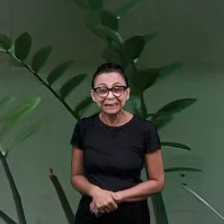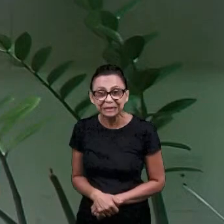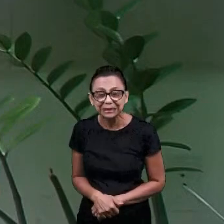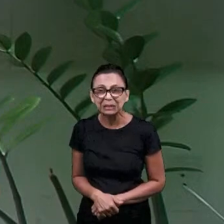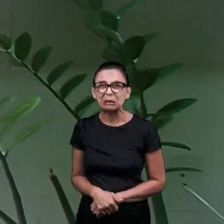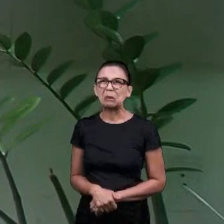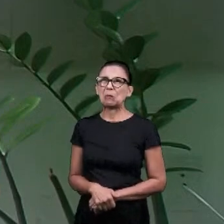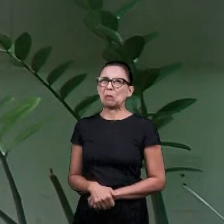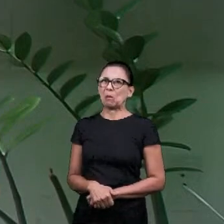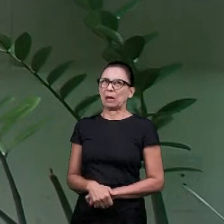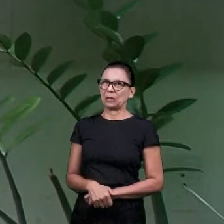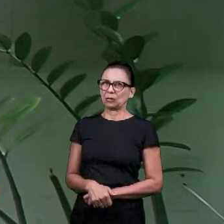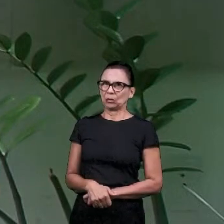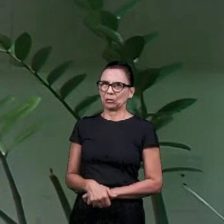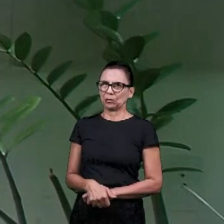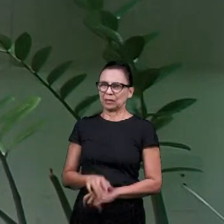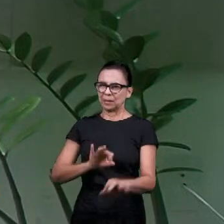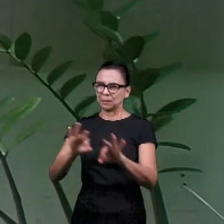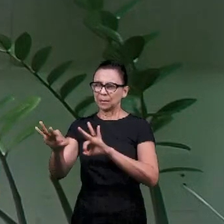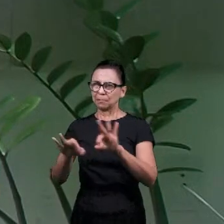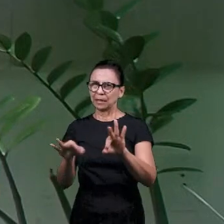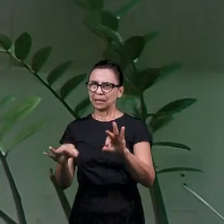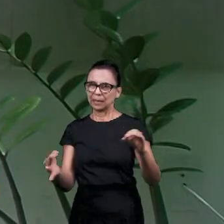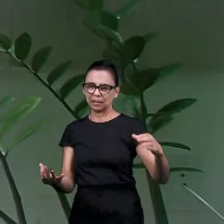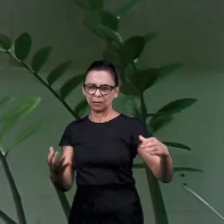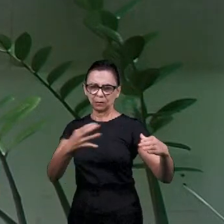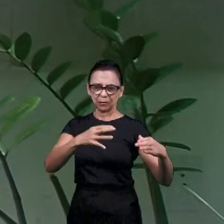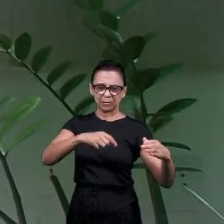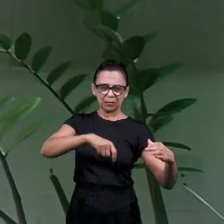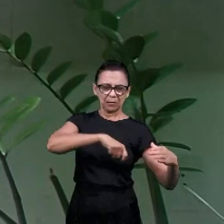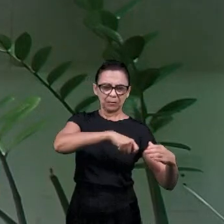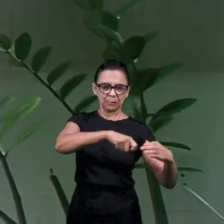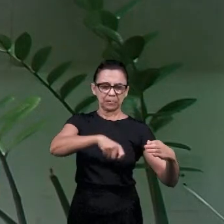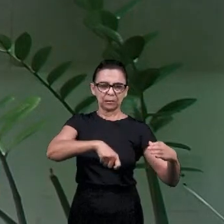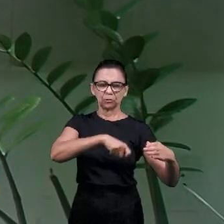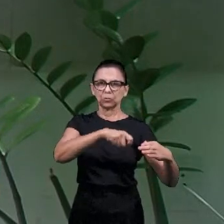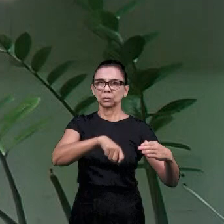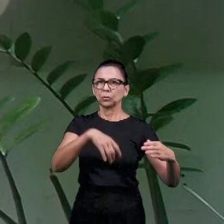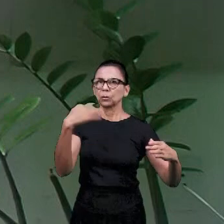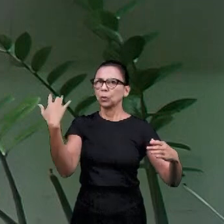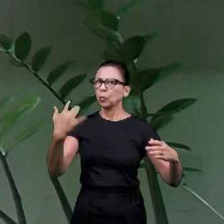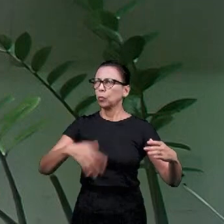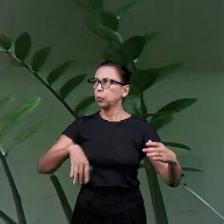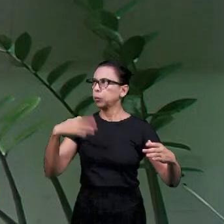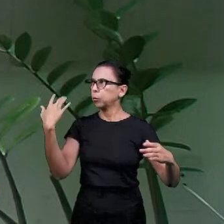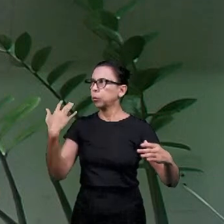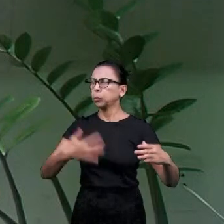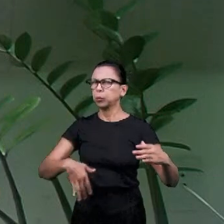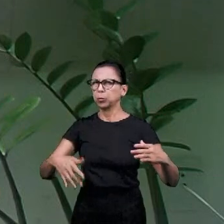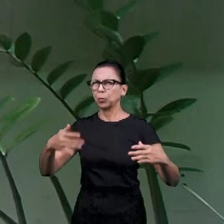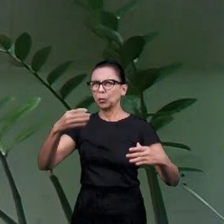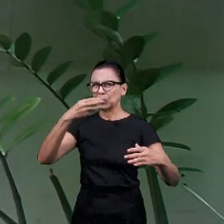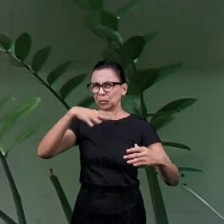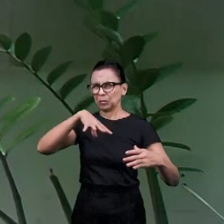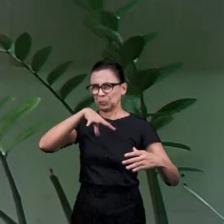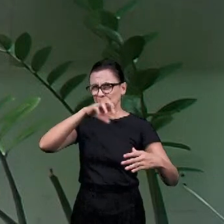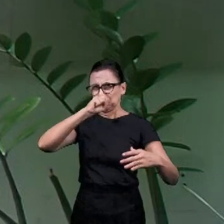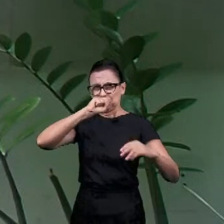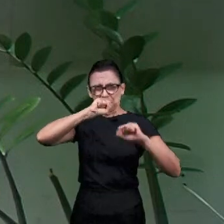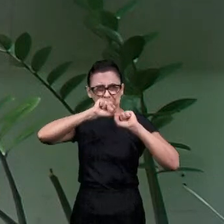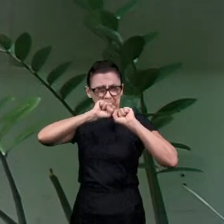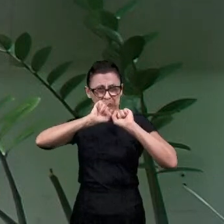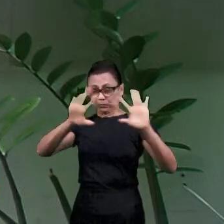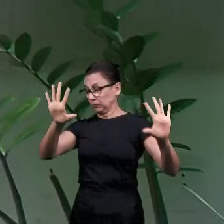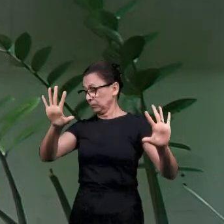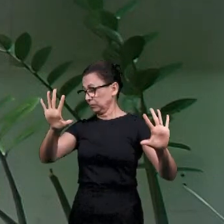met dans le frigidaire, on doit peindre à nouveau la cuisine et jeter la frigidaire